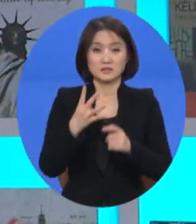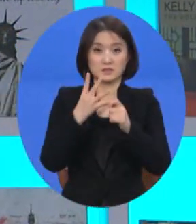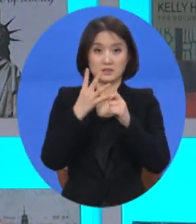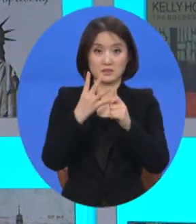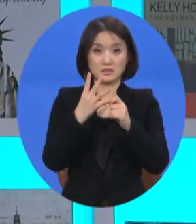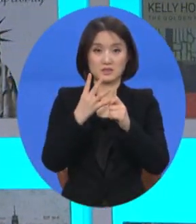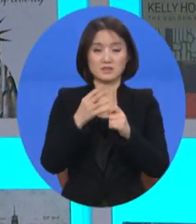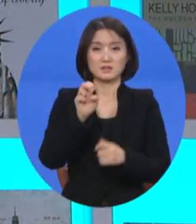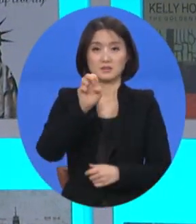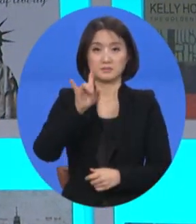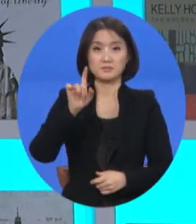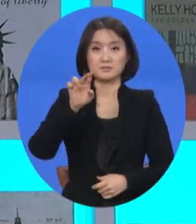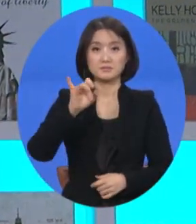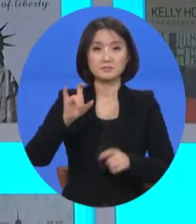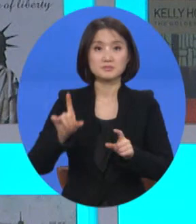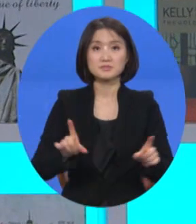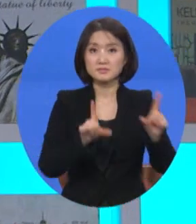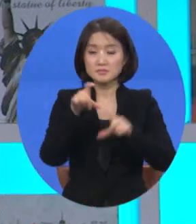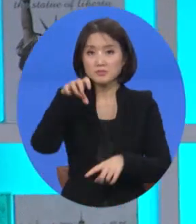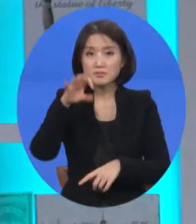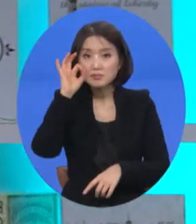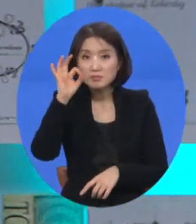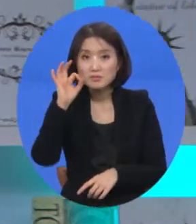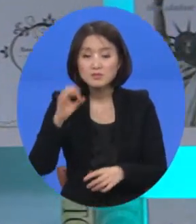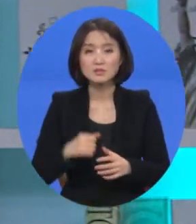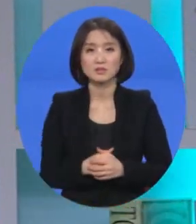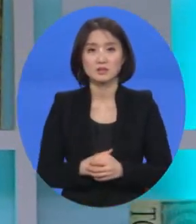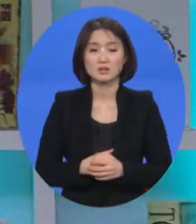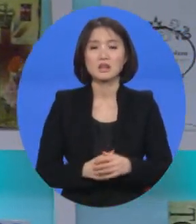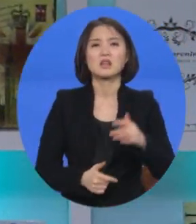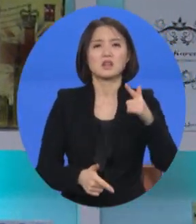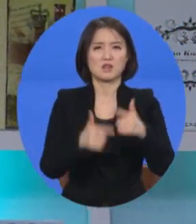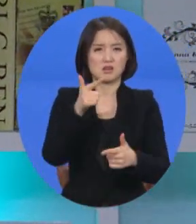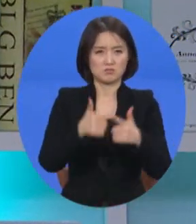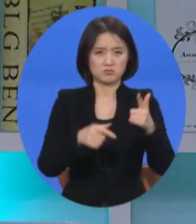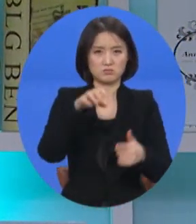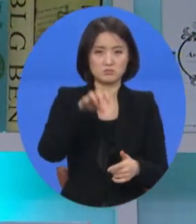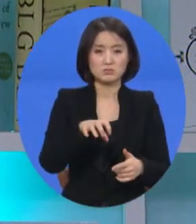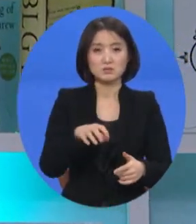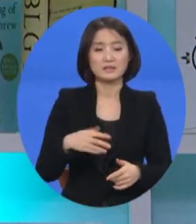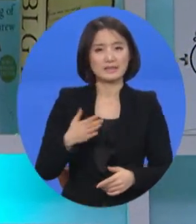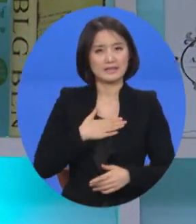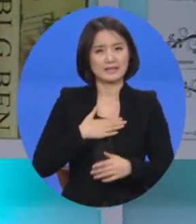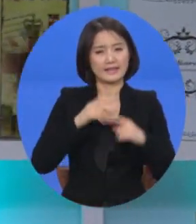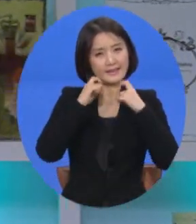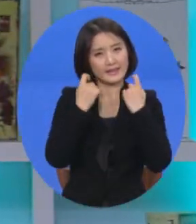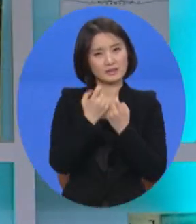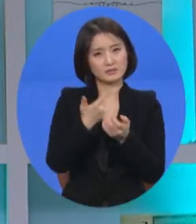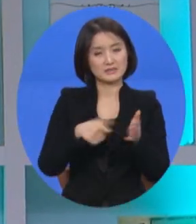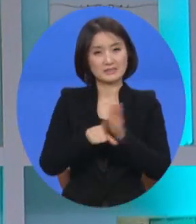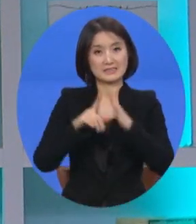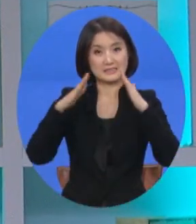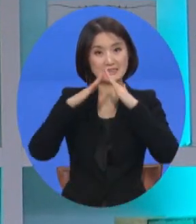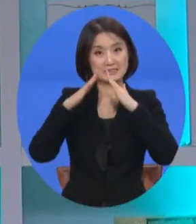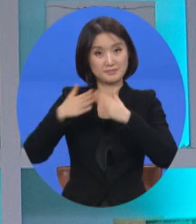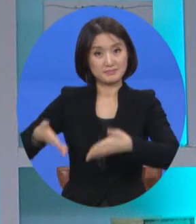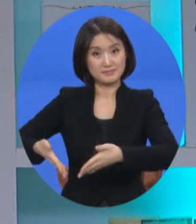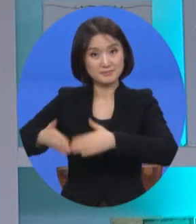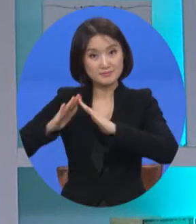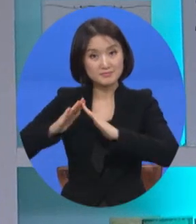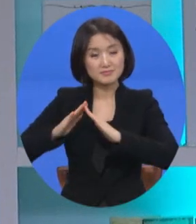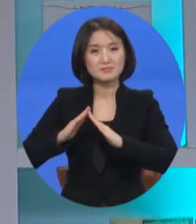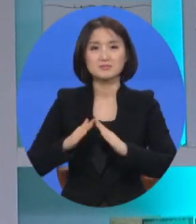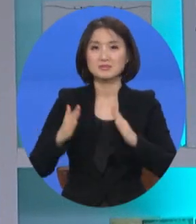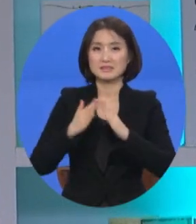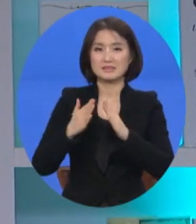나무의 답부터 삽니다 이런 따로 자기가 살 집을 따로 재질 않습니다 요즘 식으로 얘길 한다면 부동산 투기를 안 하는